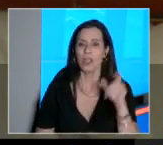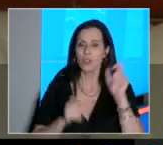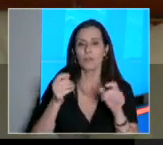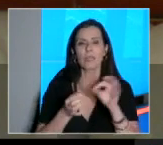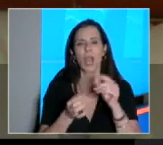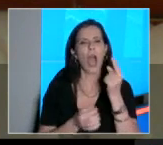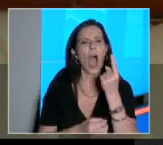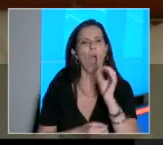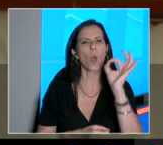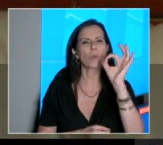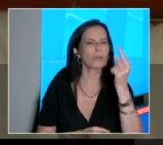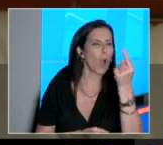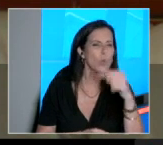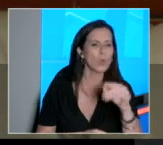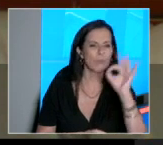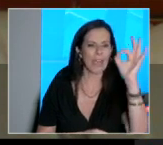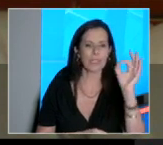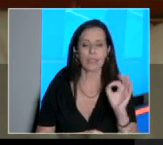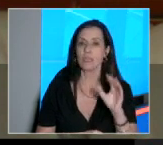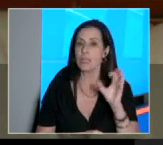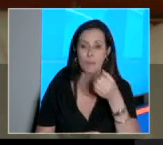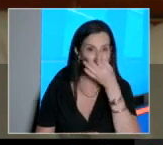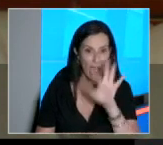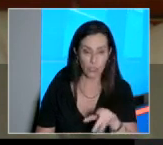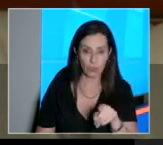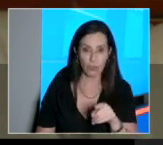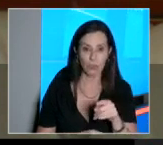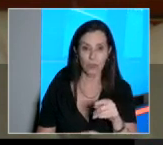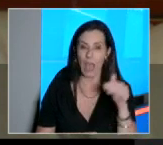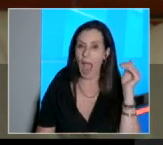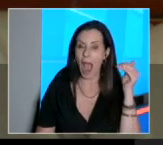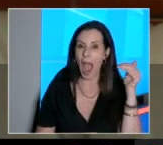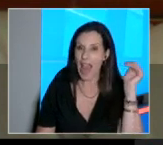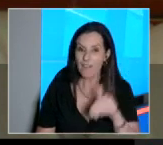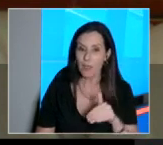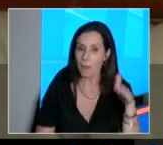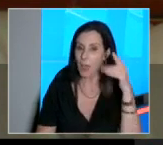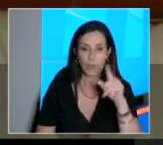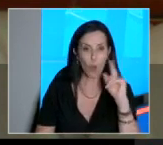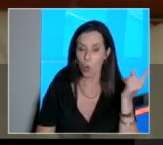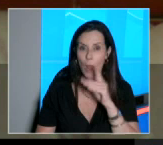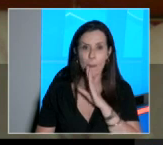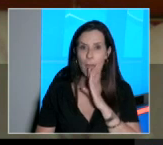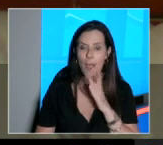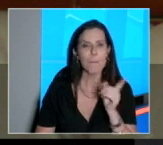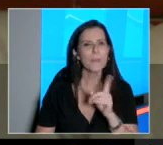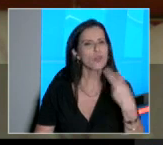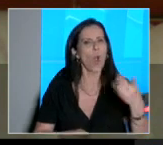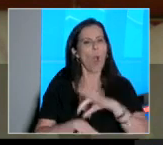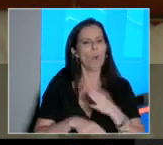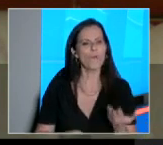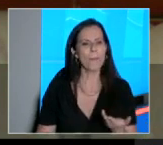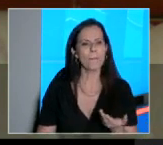הכל 1.5% מהאוכלוסייה בישראל. אם יעזבו כאן כמה עשרות אלפים, המדינה כולה בצרה, מי יהיו פה